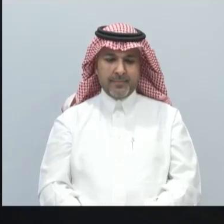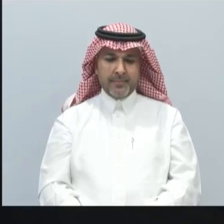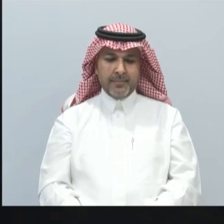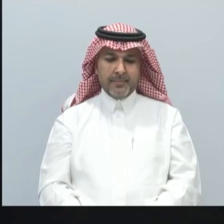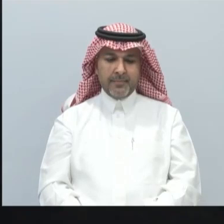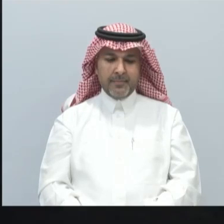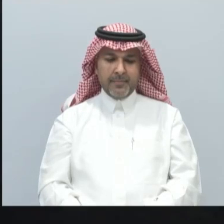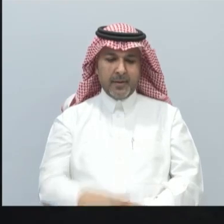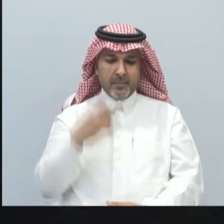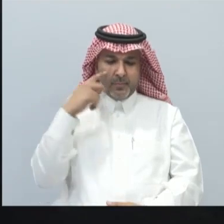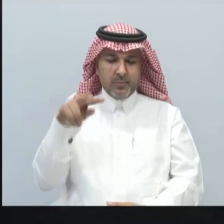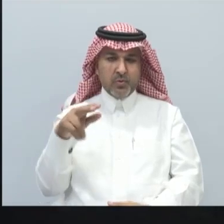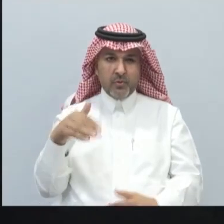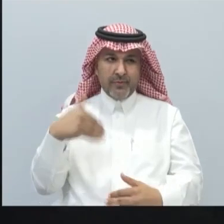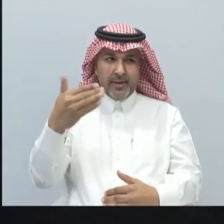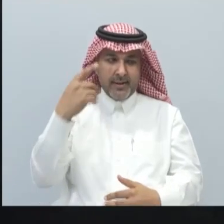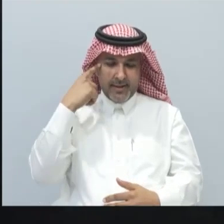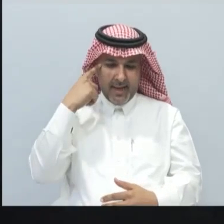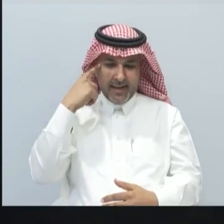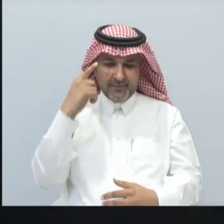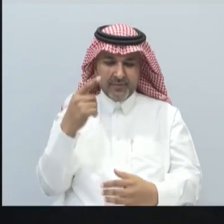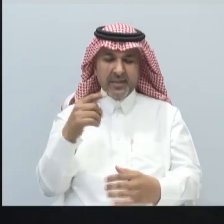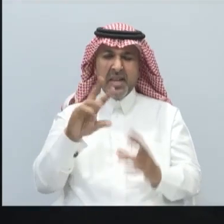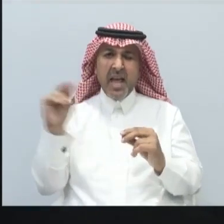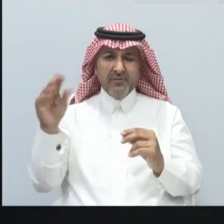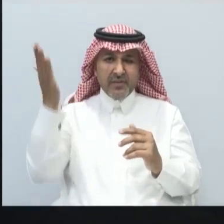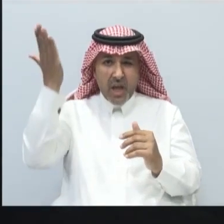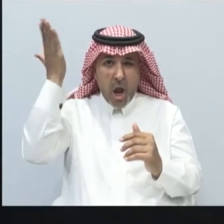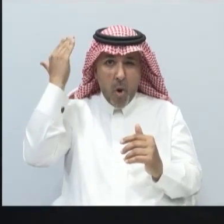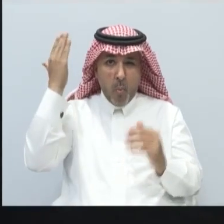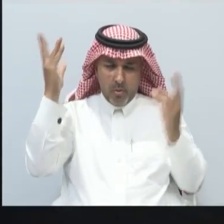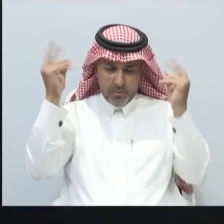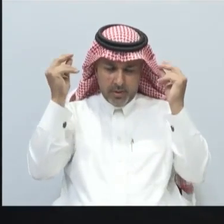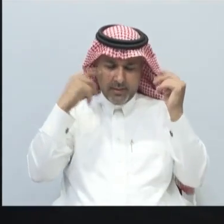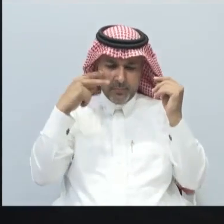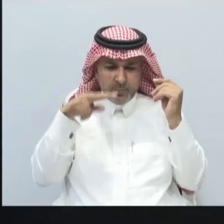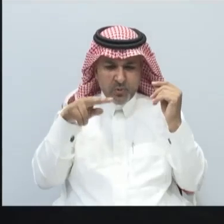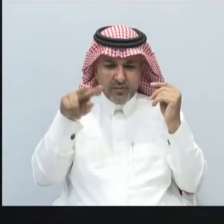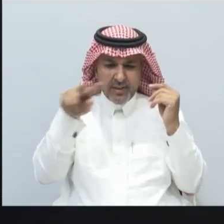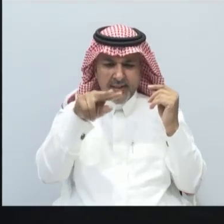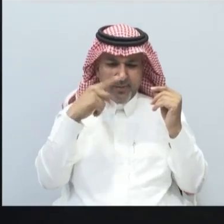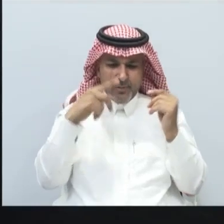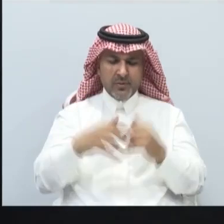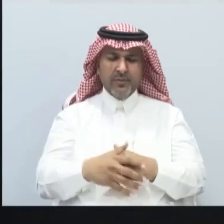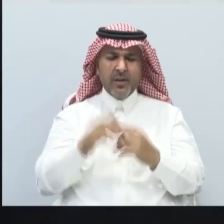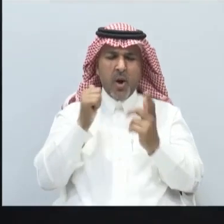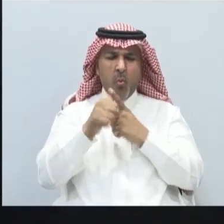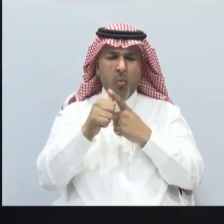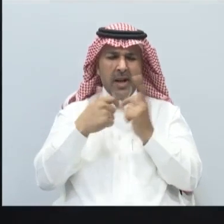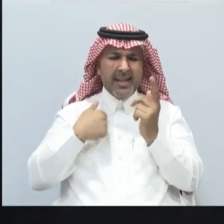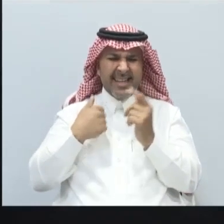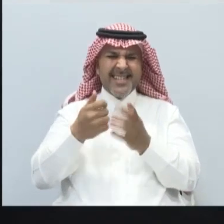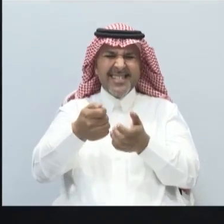الاول فسوف نتعلم باذن الله تعالى في هذا الفصل عندنا كم نوع من العمليات اننا انسحاب